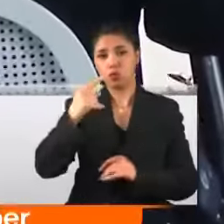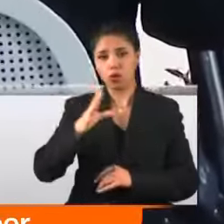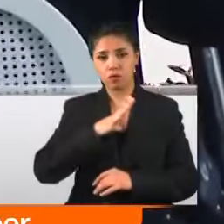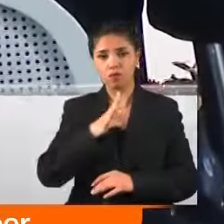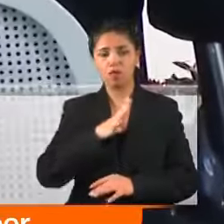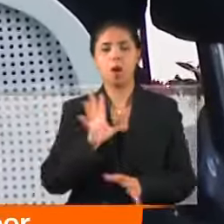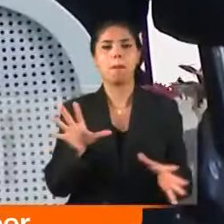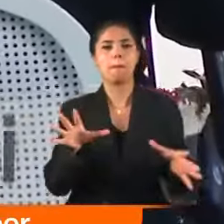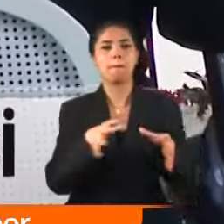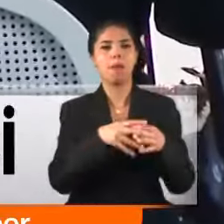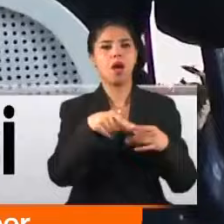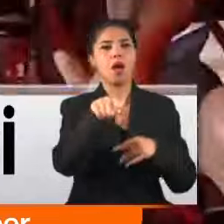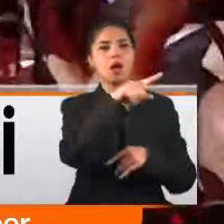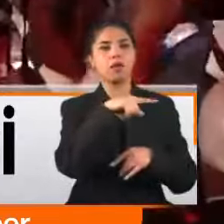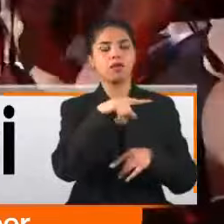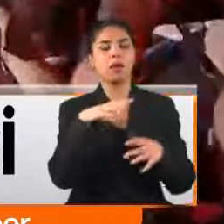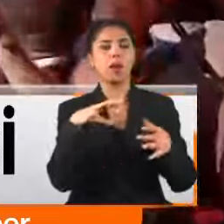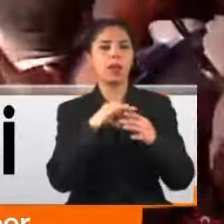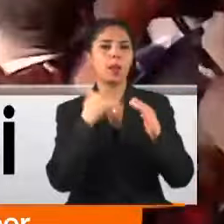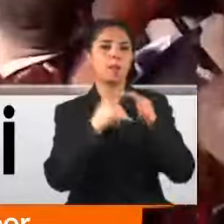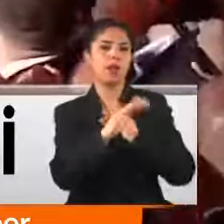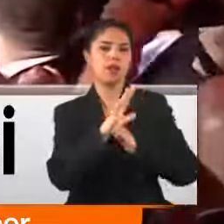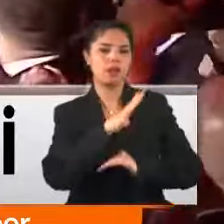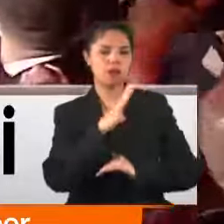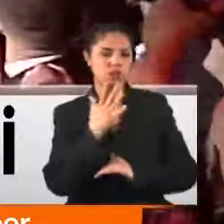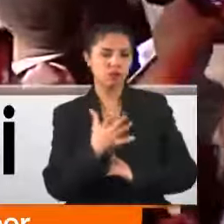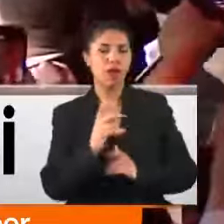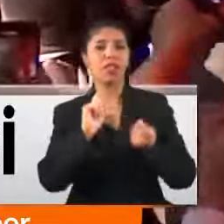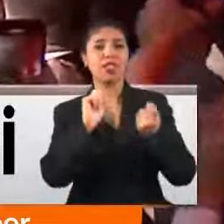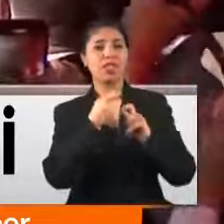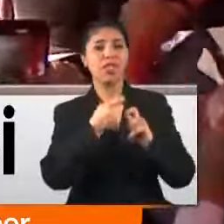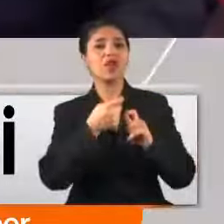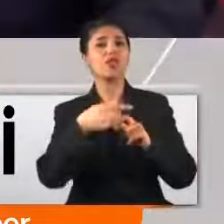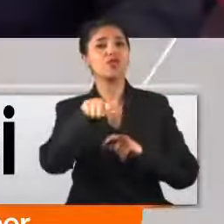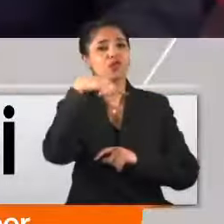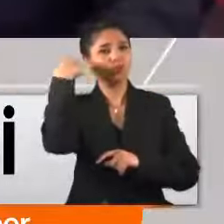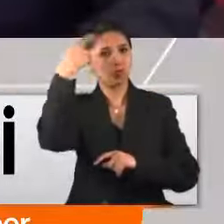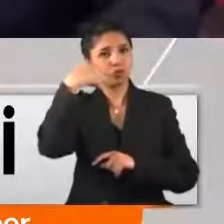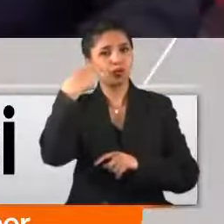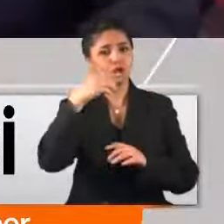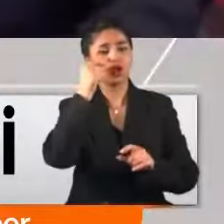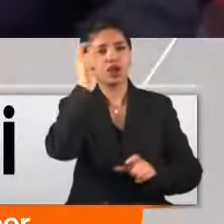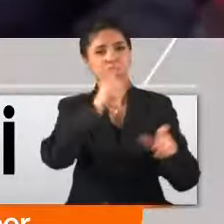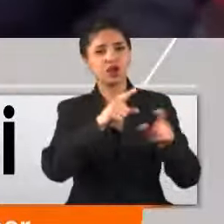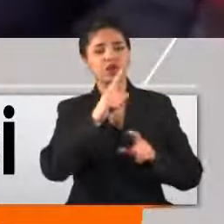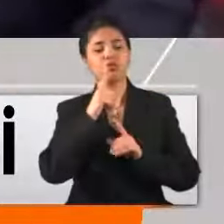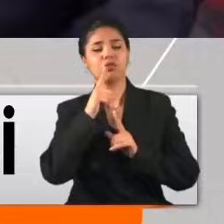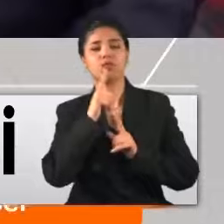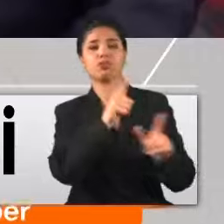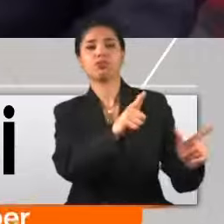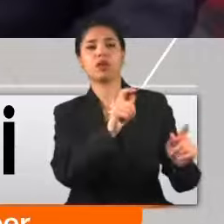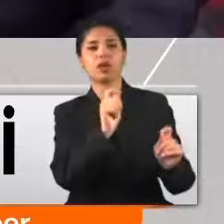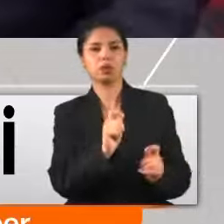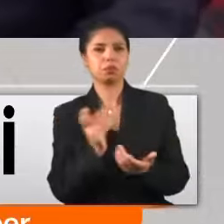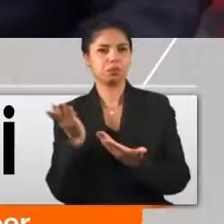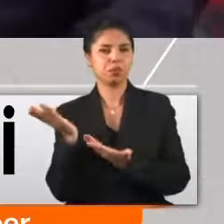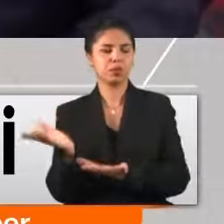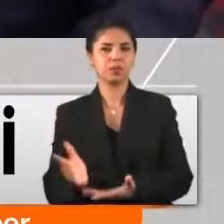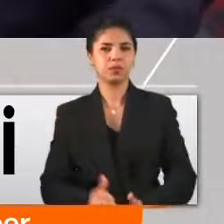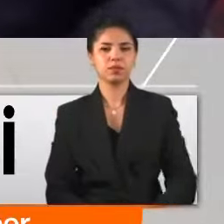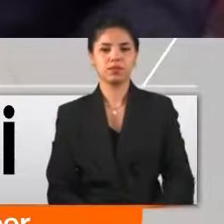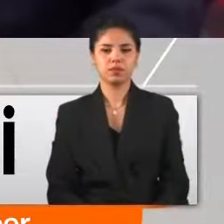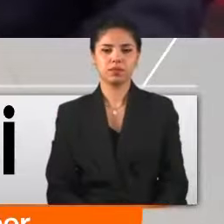ayrı bir mesaj yüklüydü. Değişim rüzgarına kapılıp gidenlere seslendi. Kılıçdaroğlu şöyle, Kılıçdaroğlu böyle. Kılıçdaroğlu